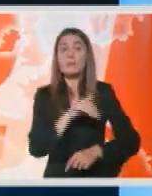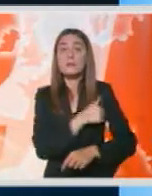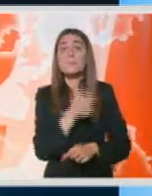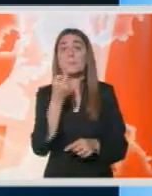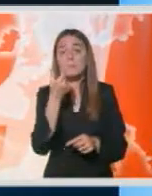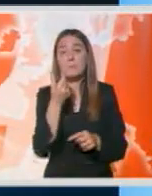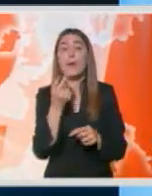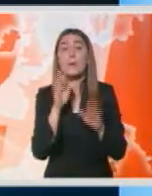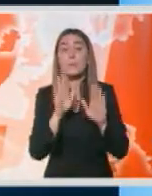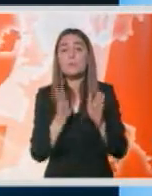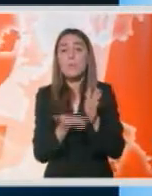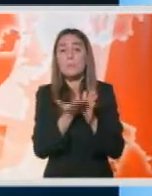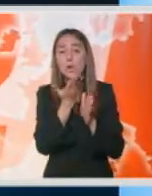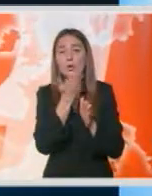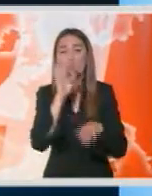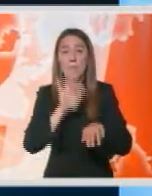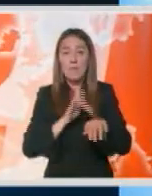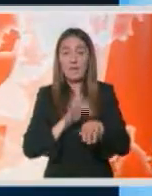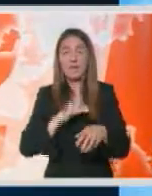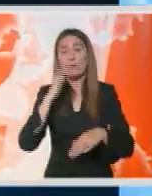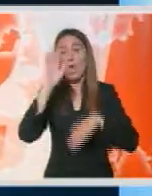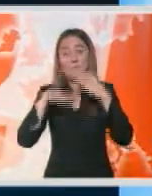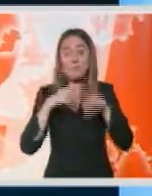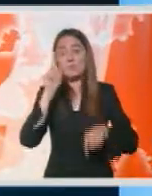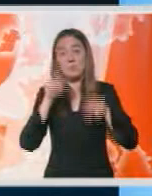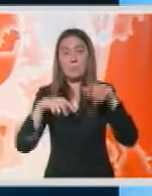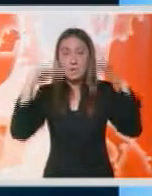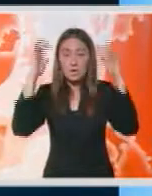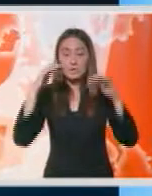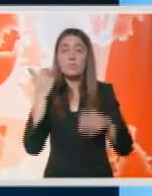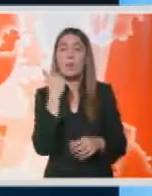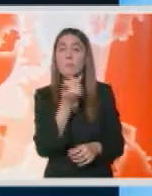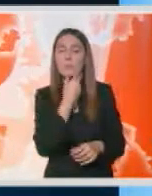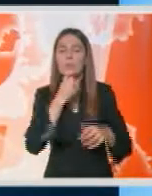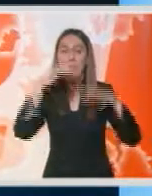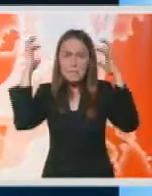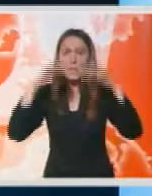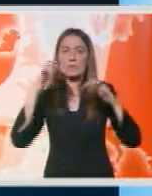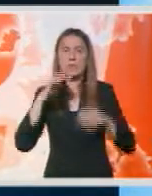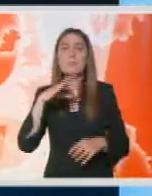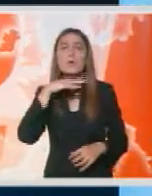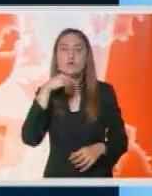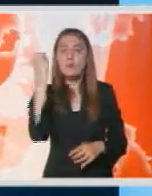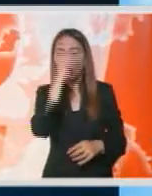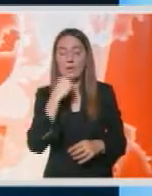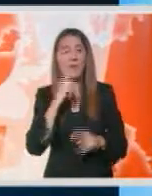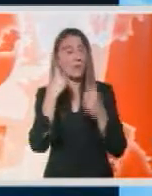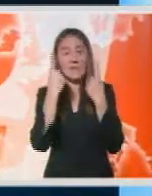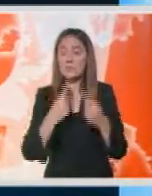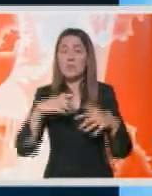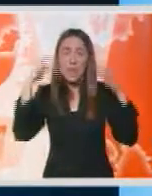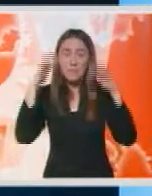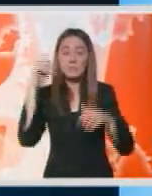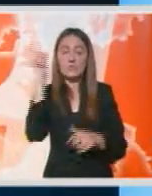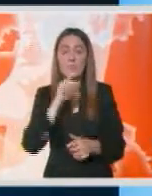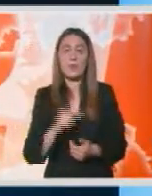u manjem postepenom porastu. U petak pretežno oblačno, povremeno sa kišom, a posle podne i pljuskovima. U subotu i nedelju nestabilno sa pljuskovima